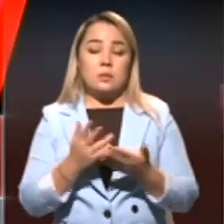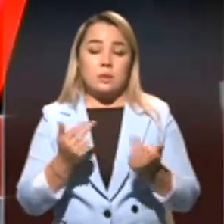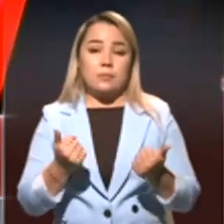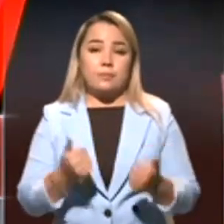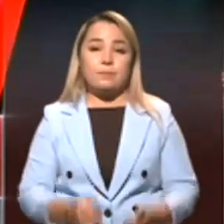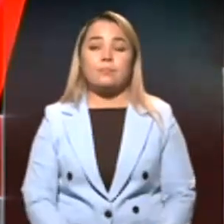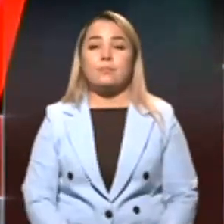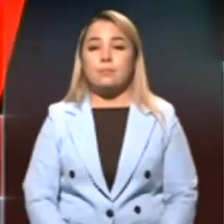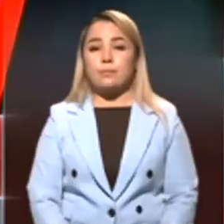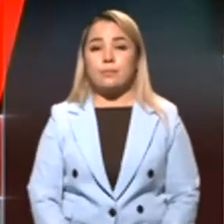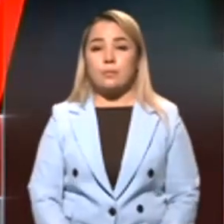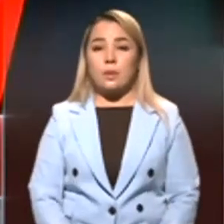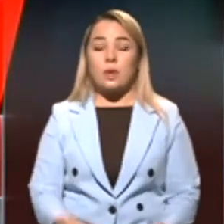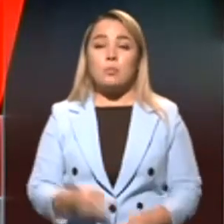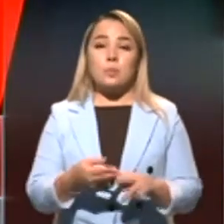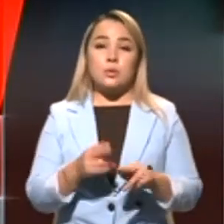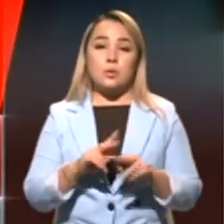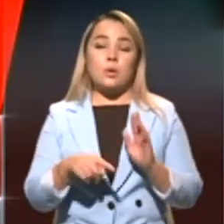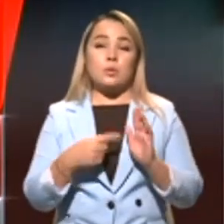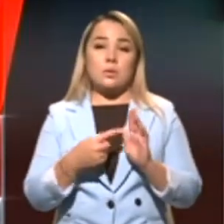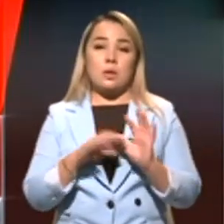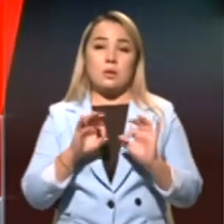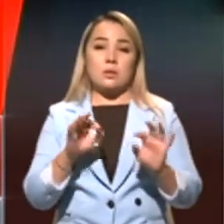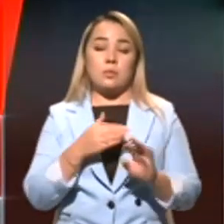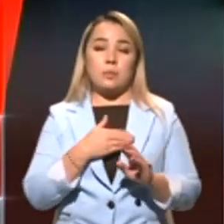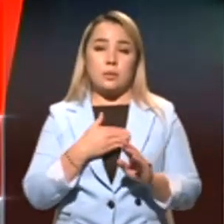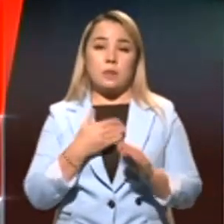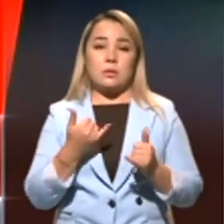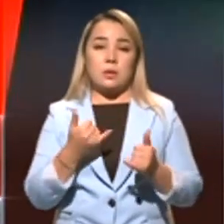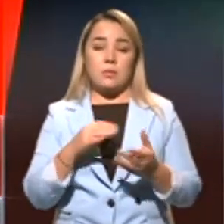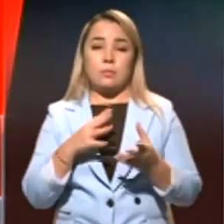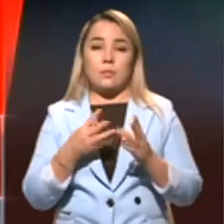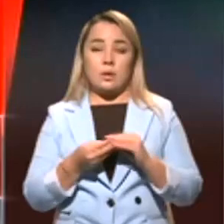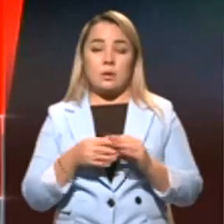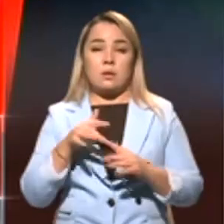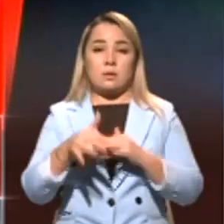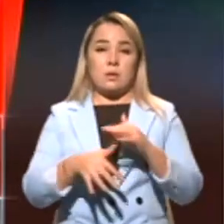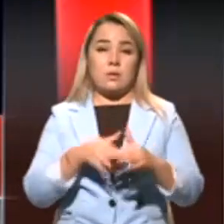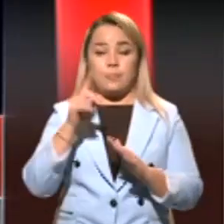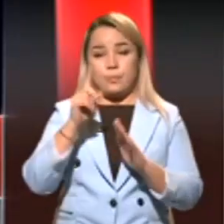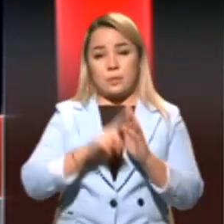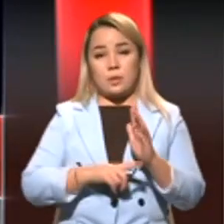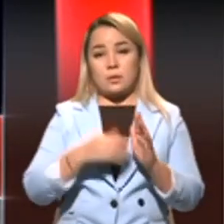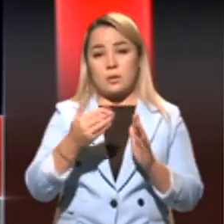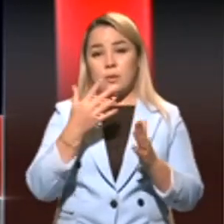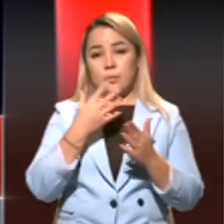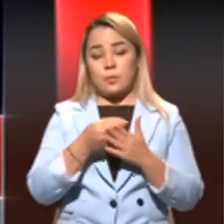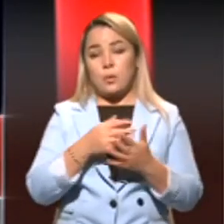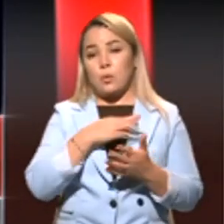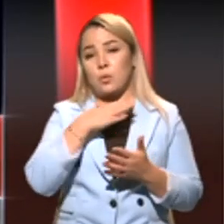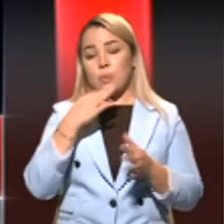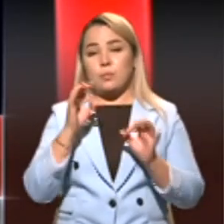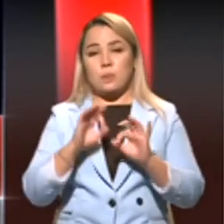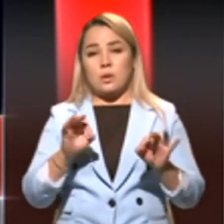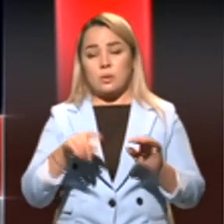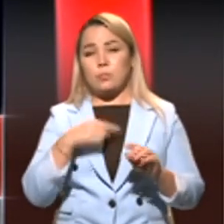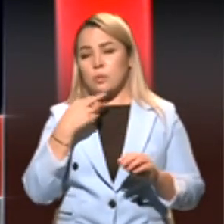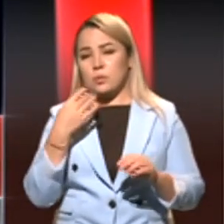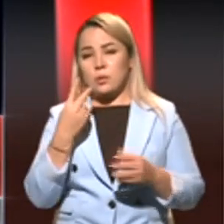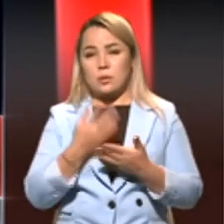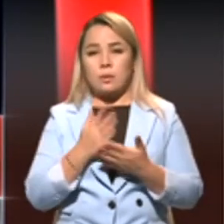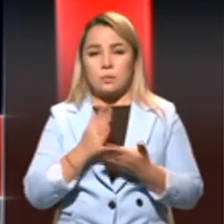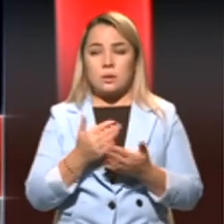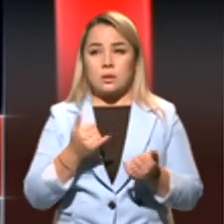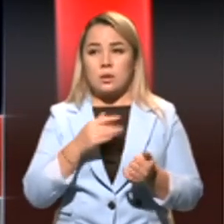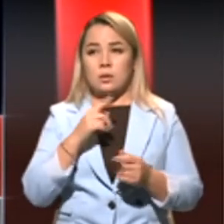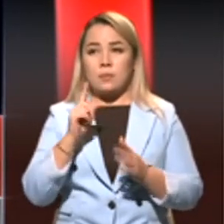Біз енді мына бір мәселеге тоқталып өтейік. Біз жат діни ағым деген өздеріңіз білесіздер, көп айтылатын мәселе осы жат